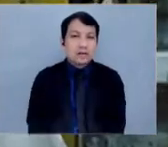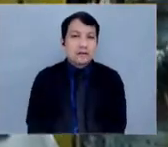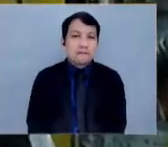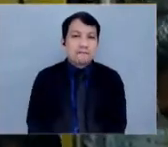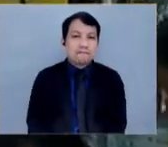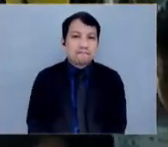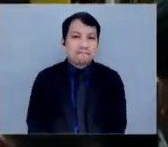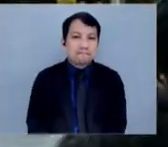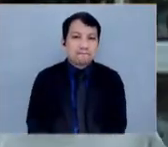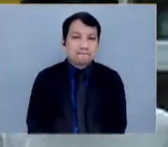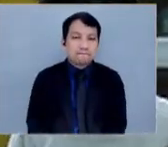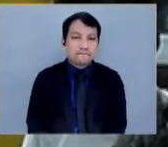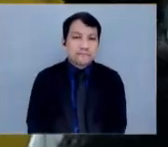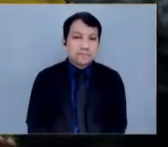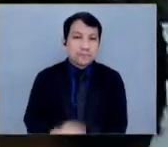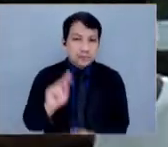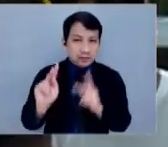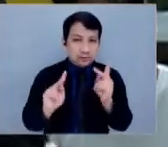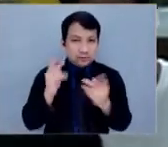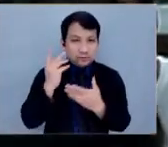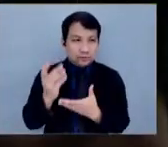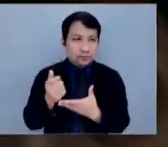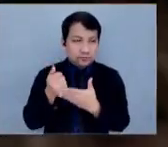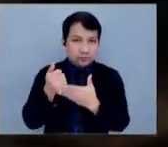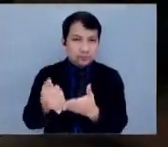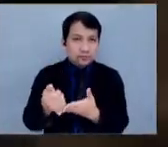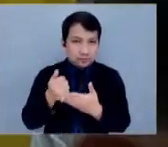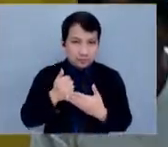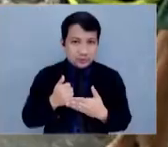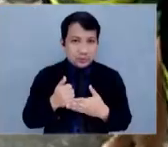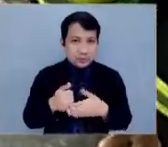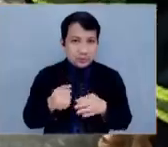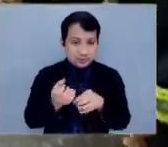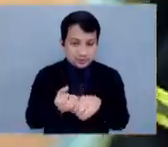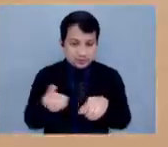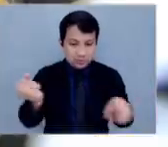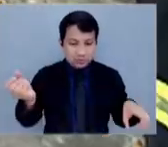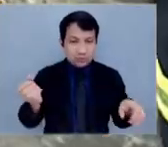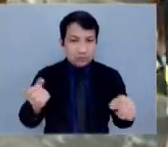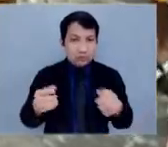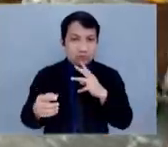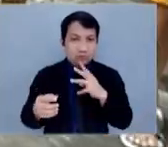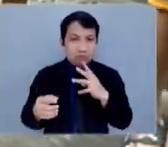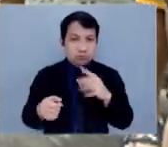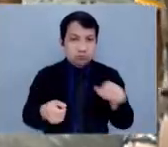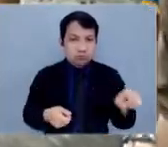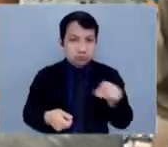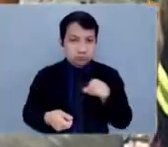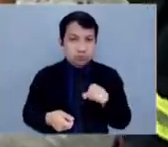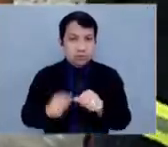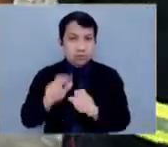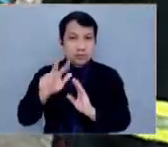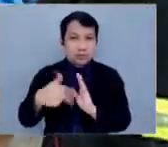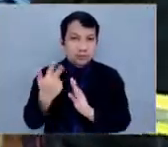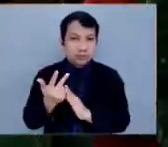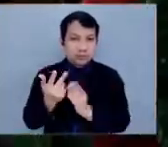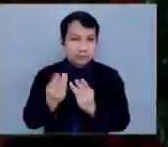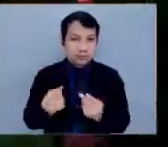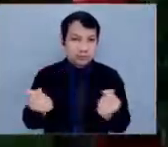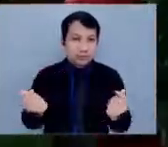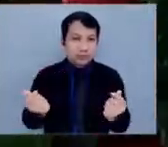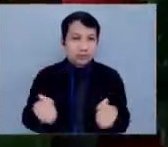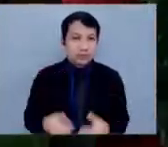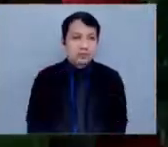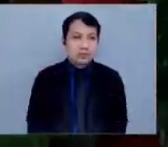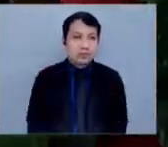Kaya ang mga residente, tulong-tulong na sa paghila ng mga hose ng tubig. Inabot din ng halos 3 oras bago naapo lang apoy.